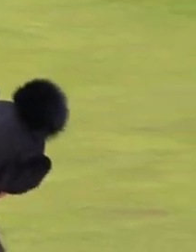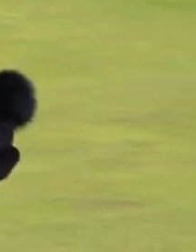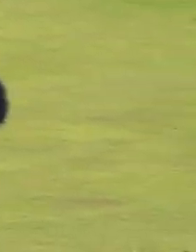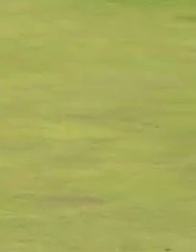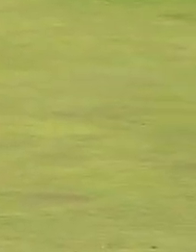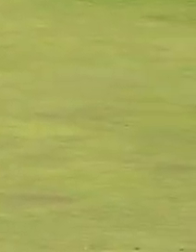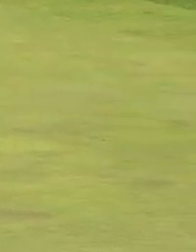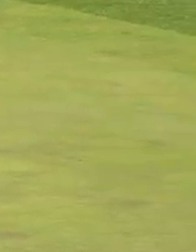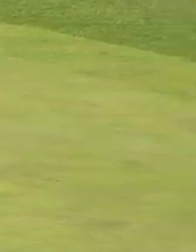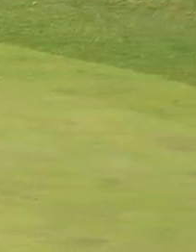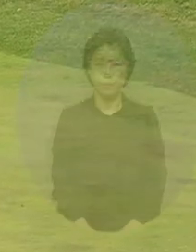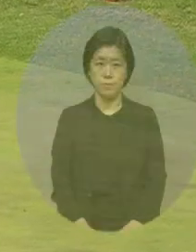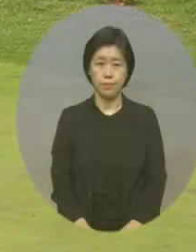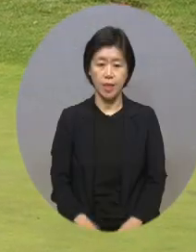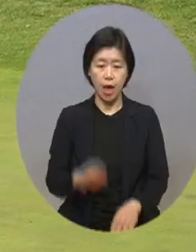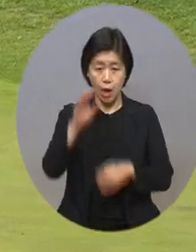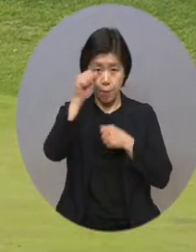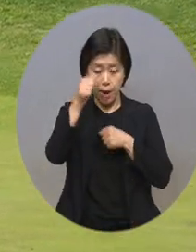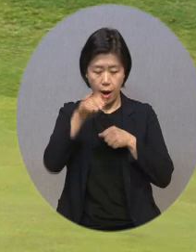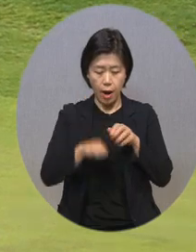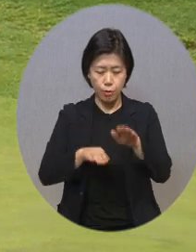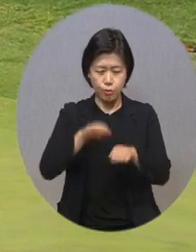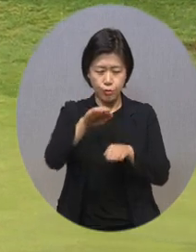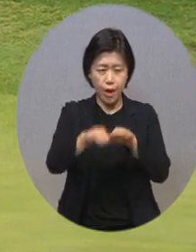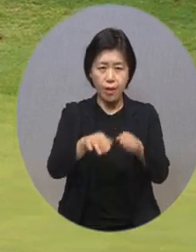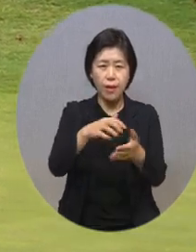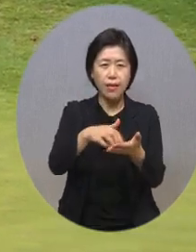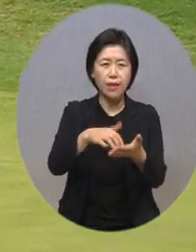저랑 마흔발! 마흔발!